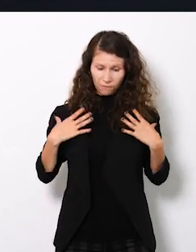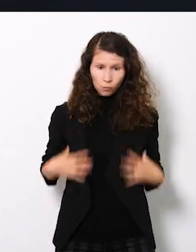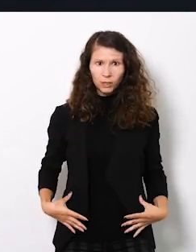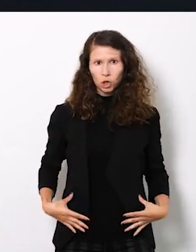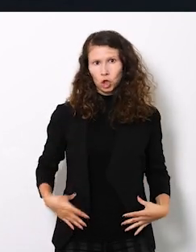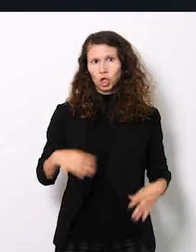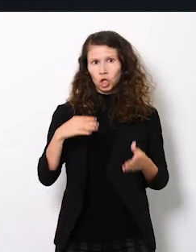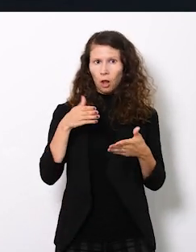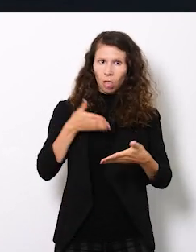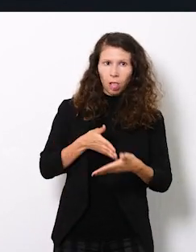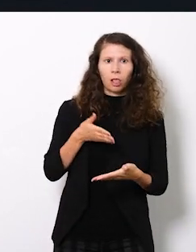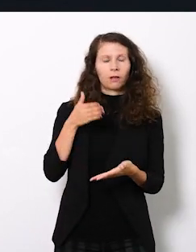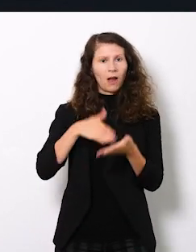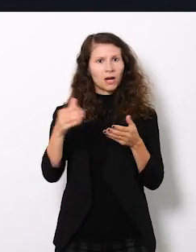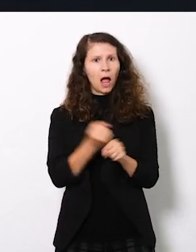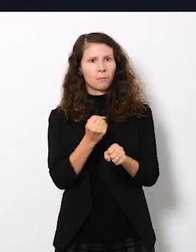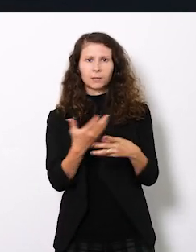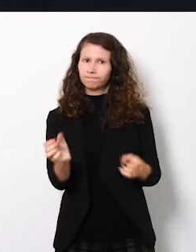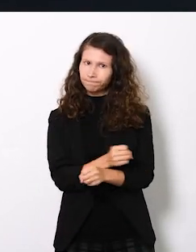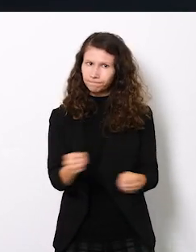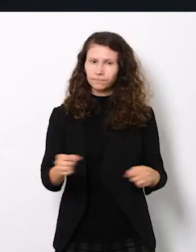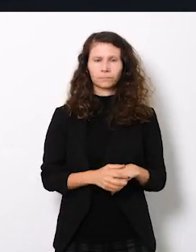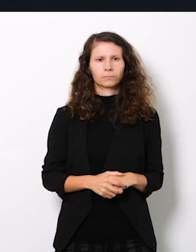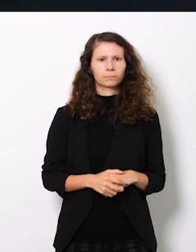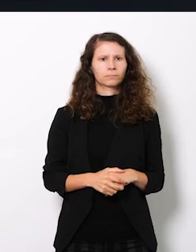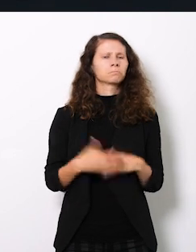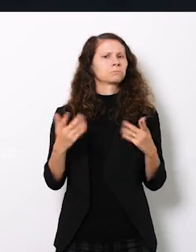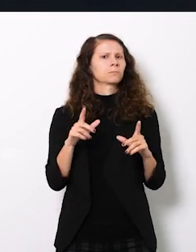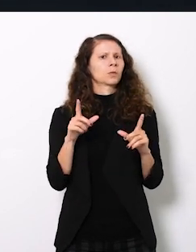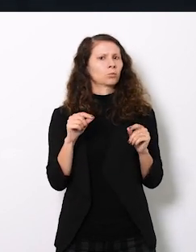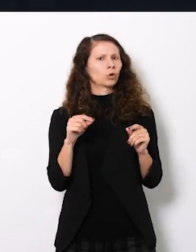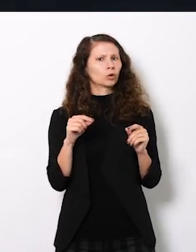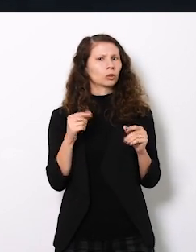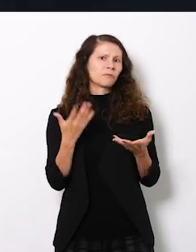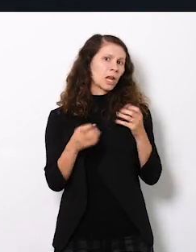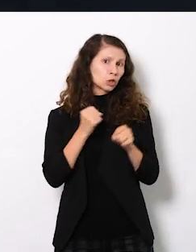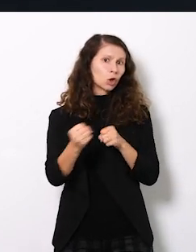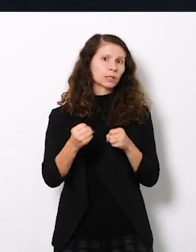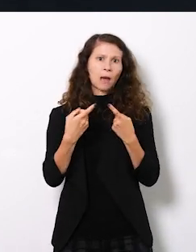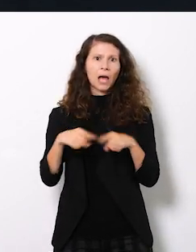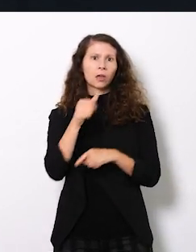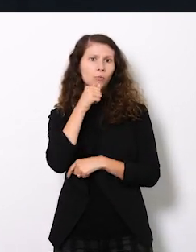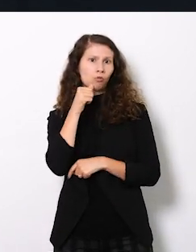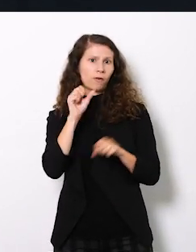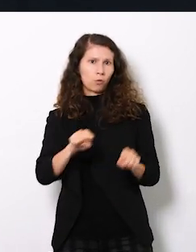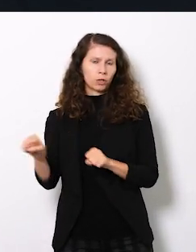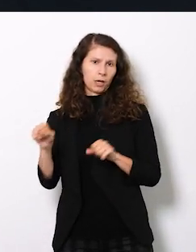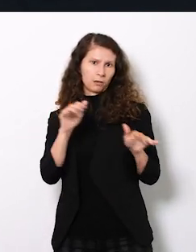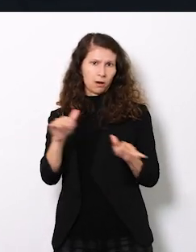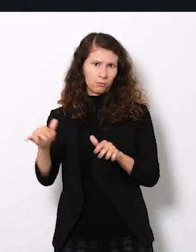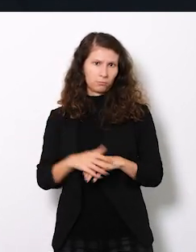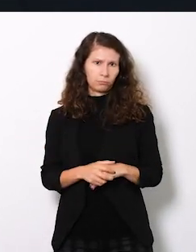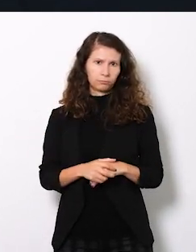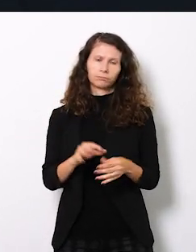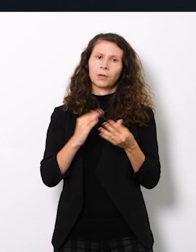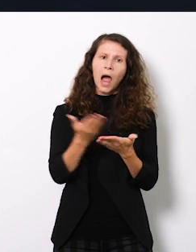können. Bedeutet ja nicht, dass es nicht beruflich andere Optionen gibt. Also zum Beispiel im Bereich der